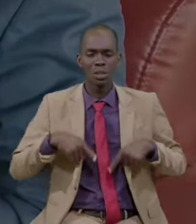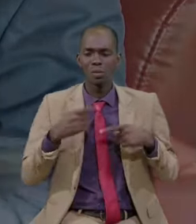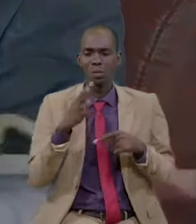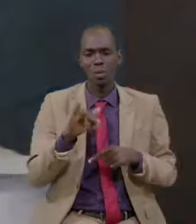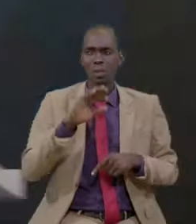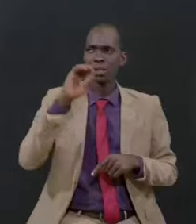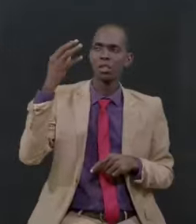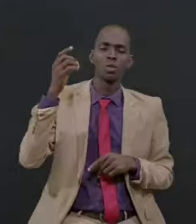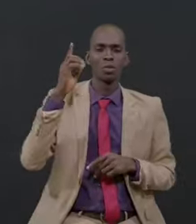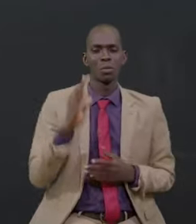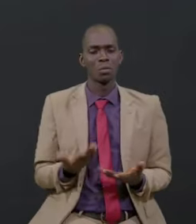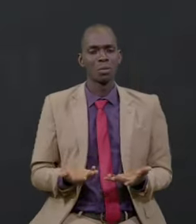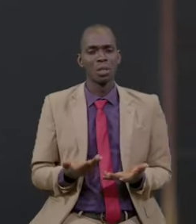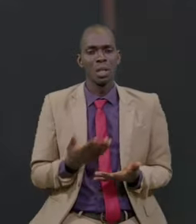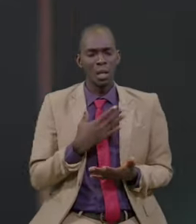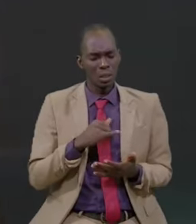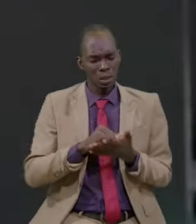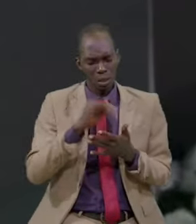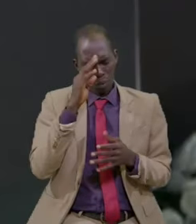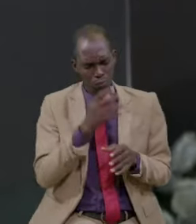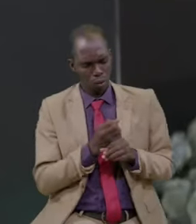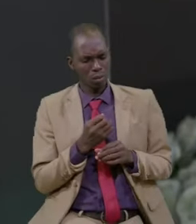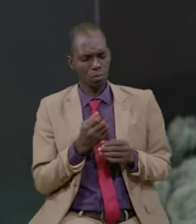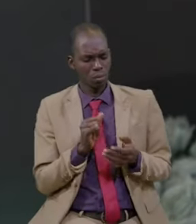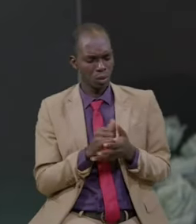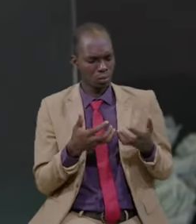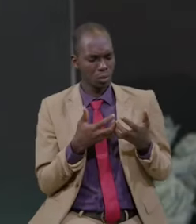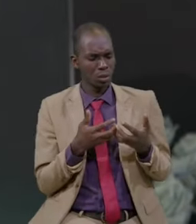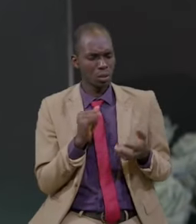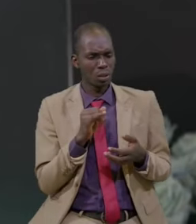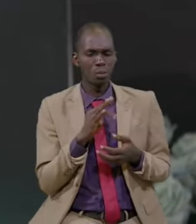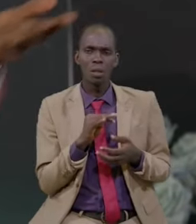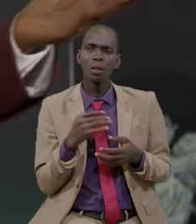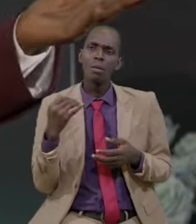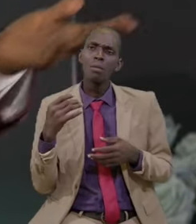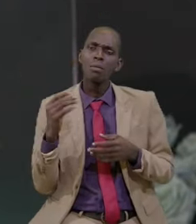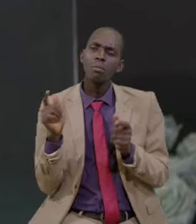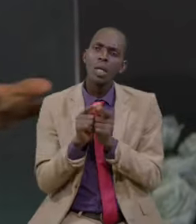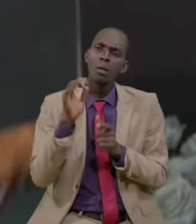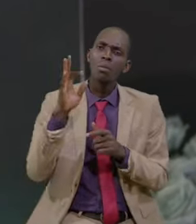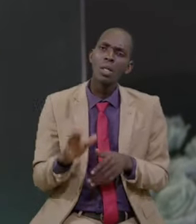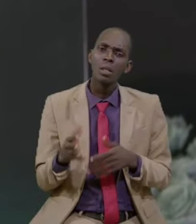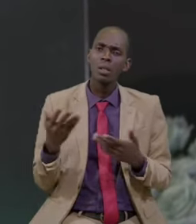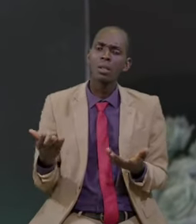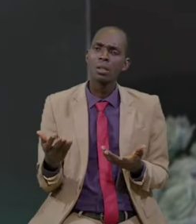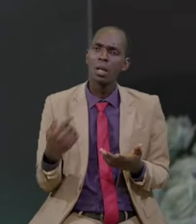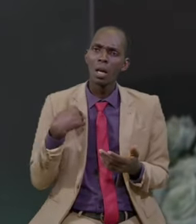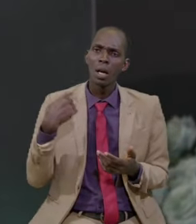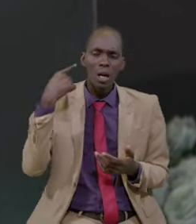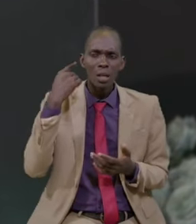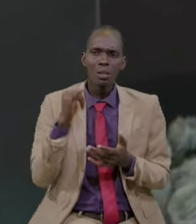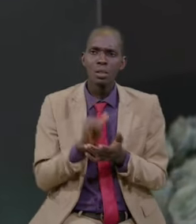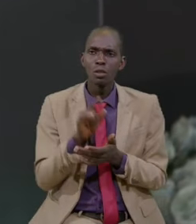et il est venu vers moi. Il a dit, ah, pasteur, j'ai entendu que tu as dit de me retourner ma machine à